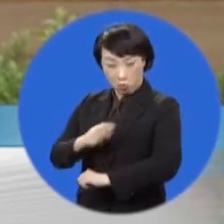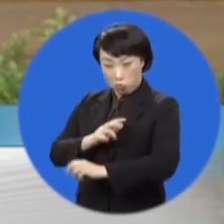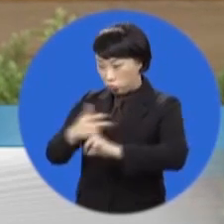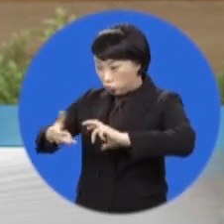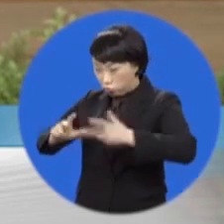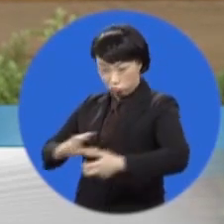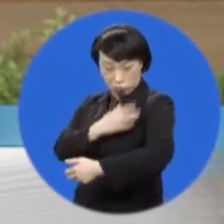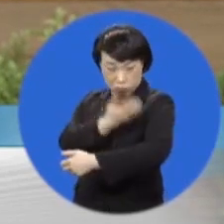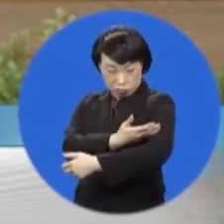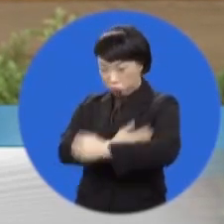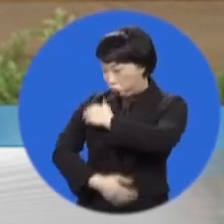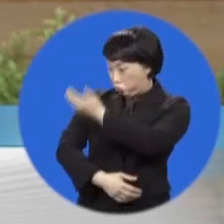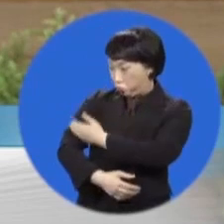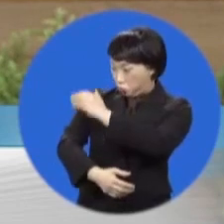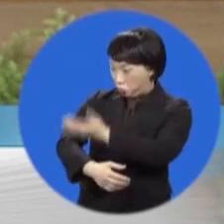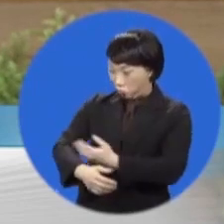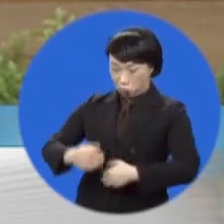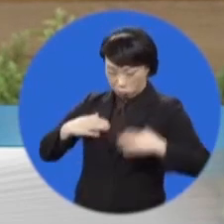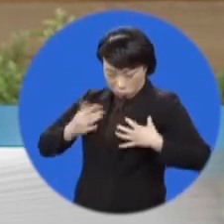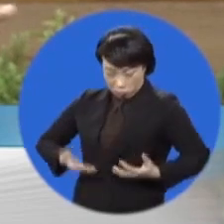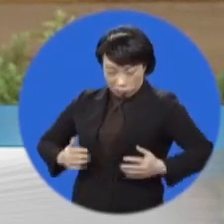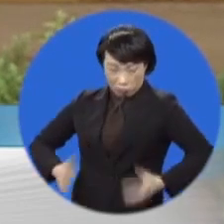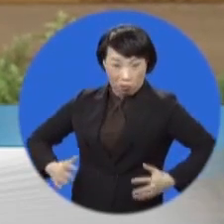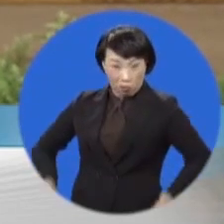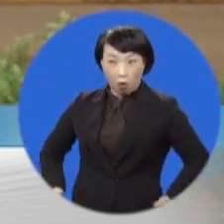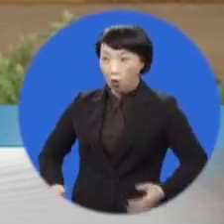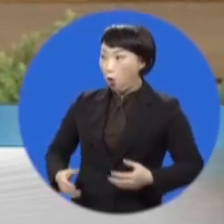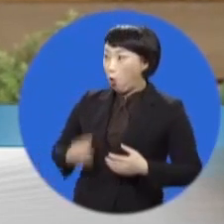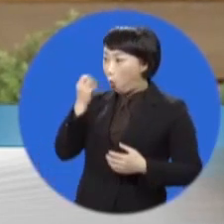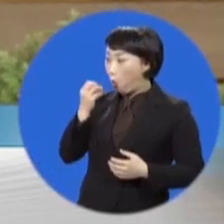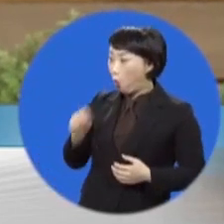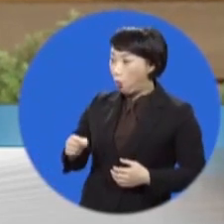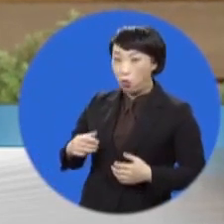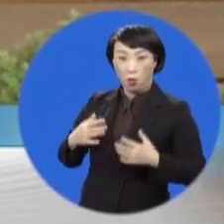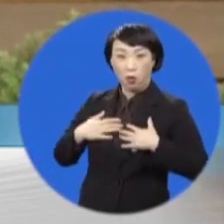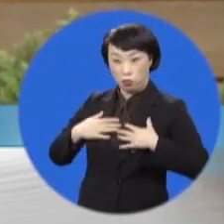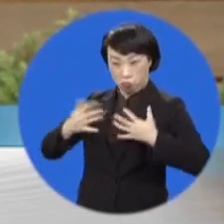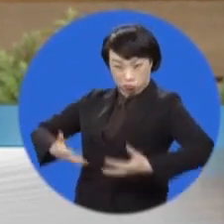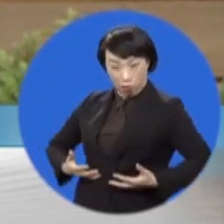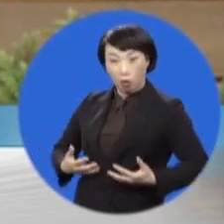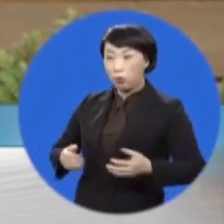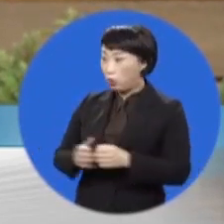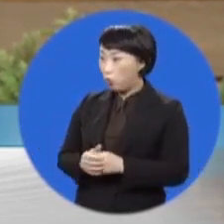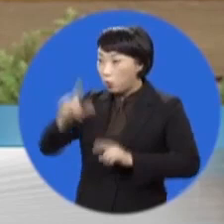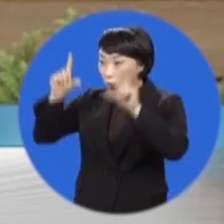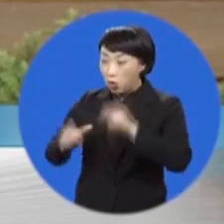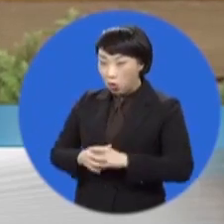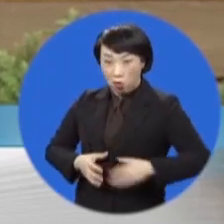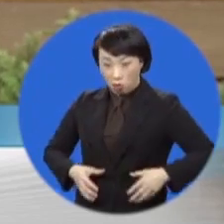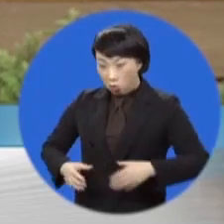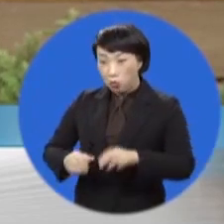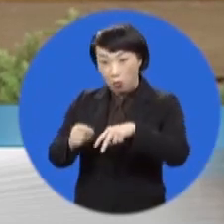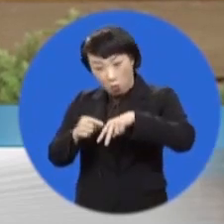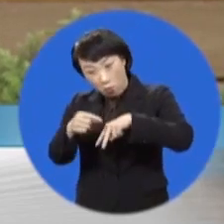이 홀 것처럼 부천 바랍니다 가슴 막 이렇게 나올 허벅다리